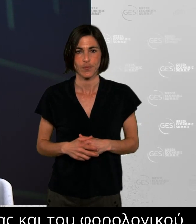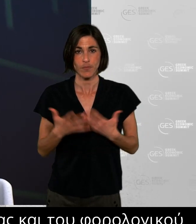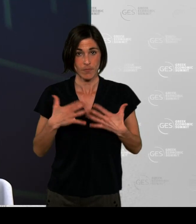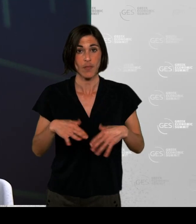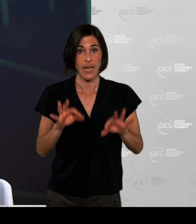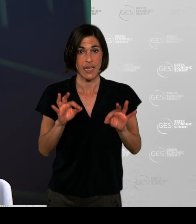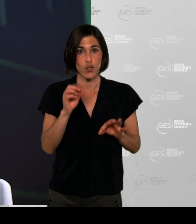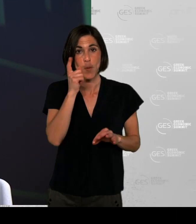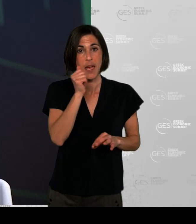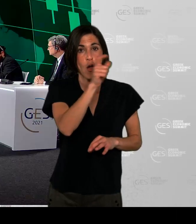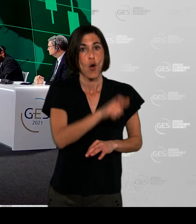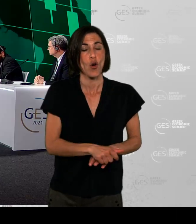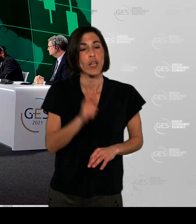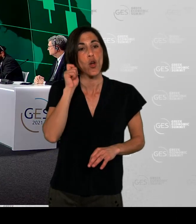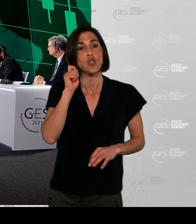Γρηγορίου,